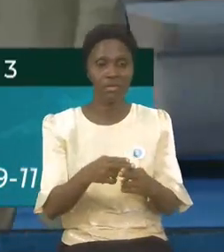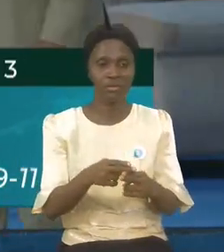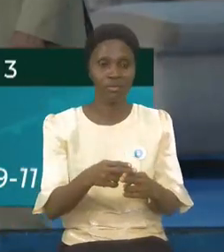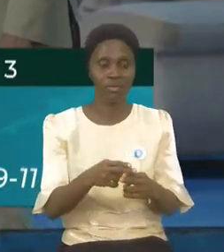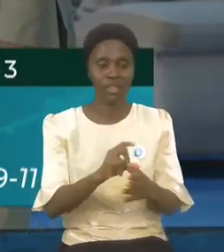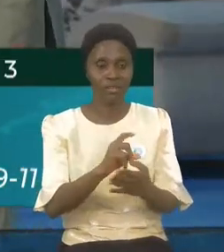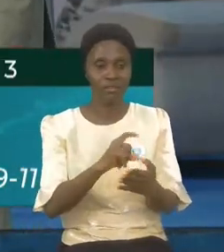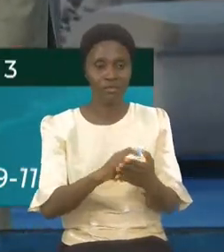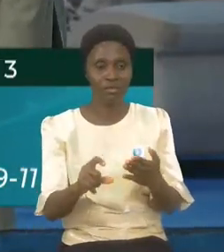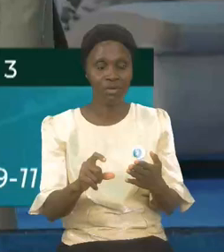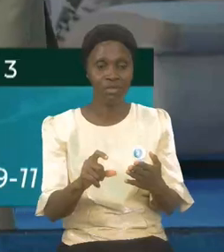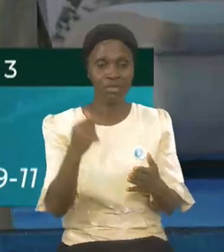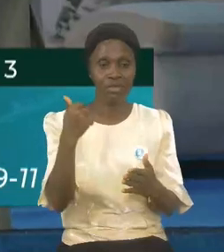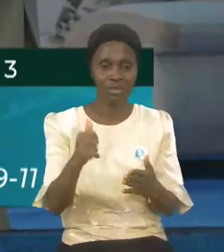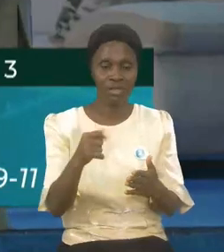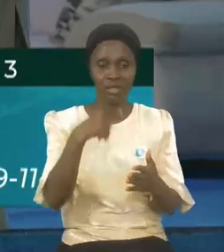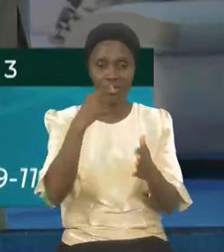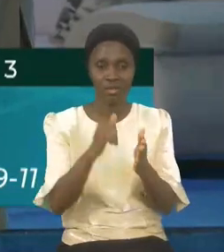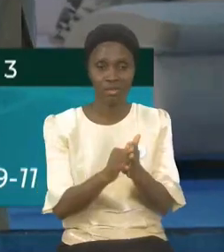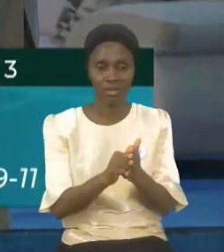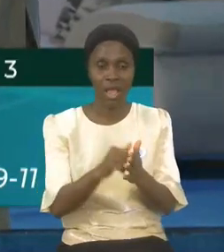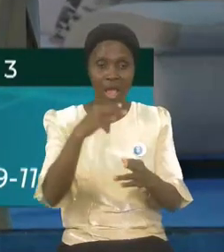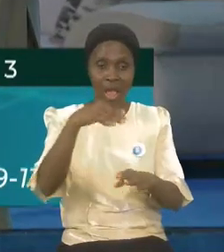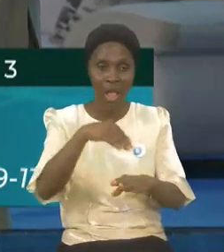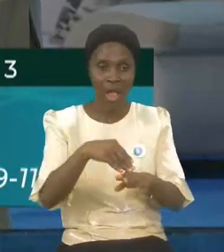verset 10 dit,